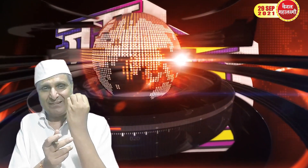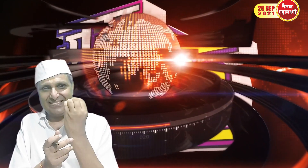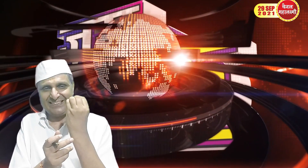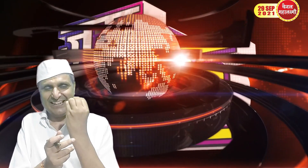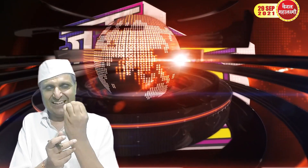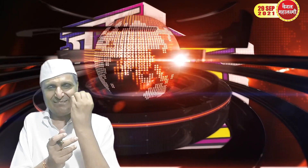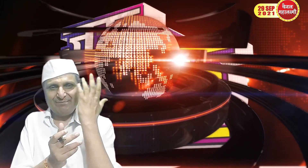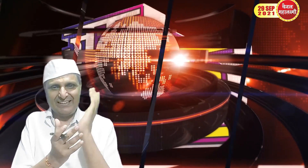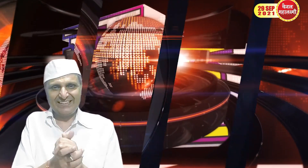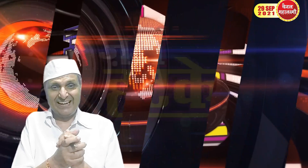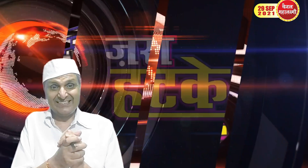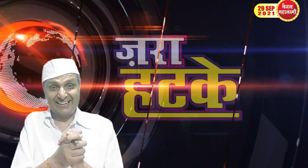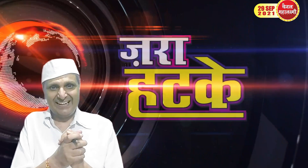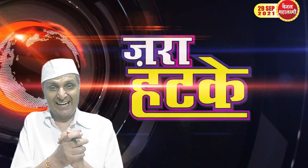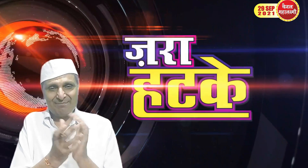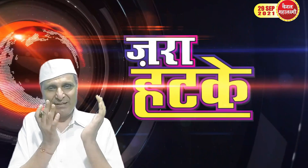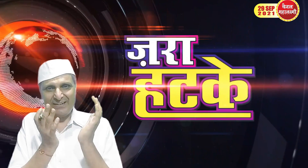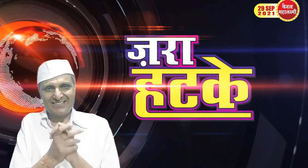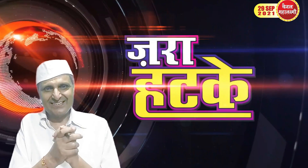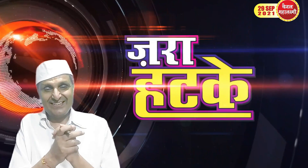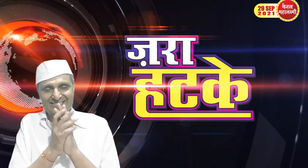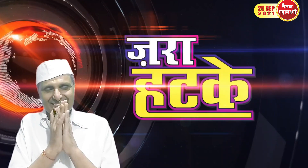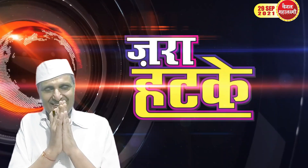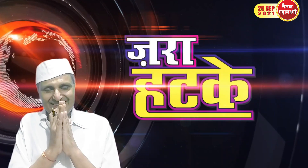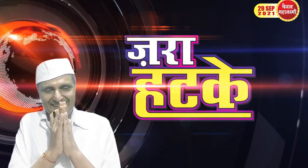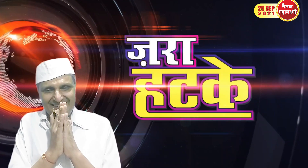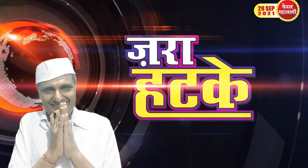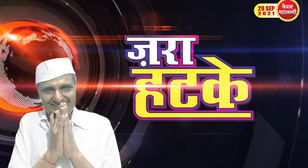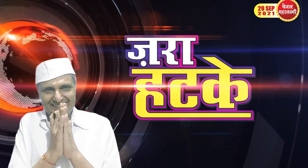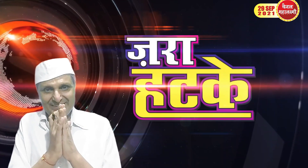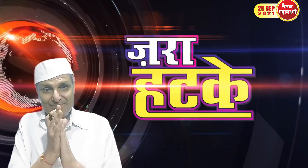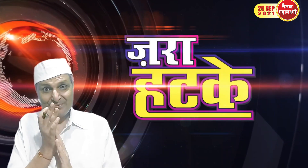आप की उपस्थिति दिखाने वाली बात कर रहा है आपके साथ